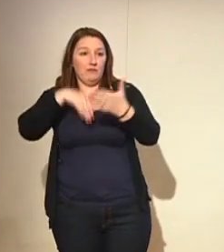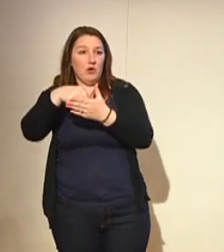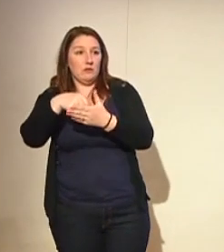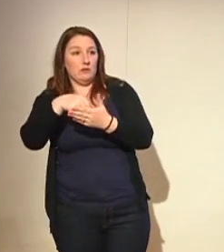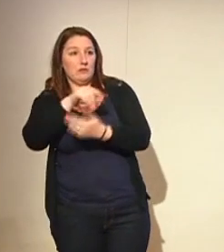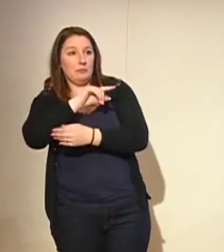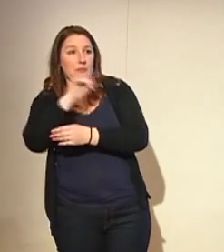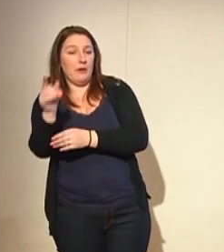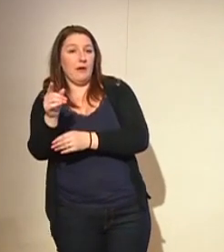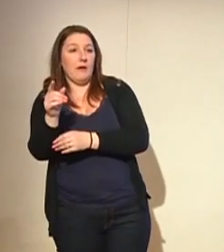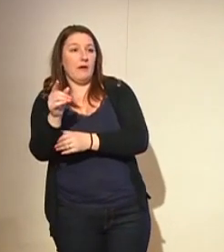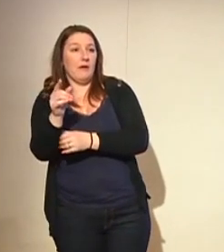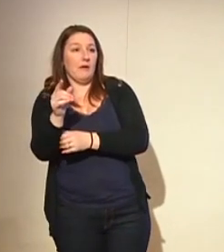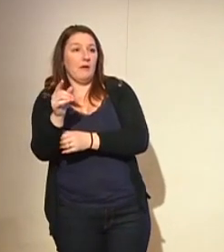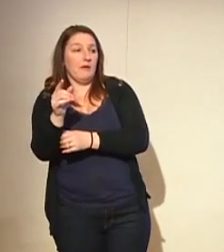au